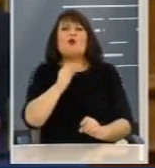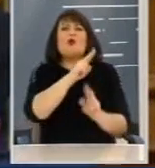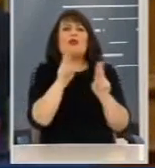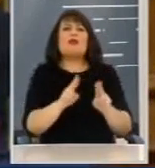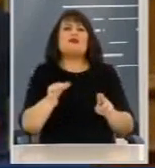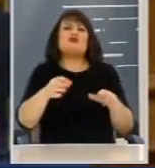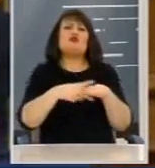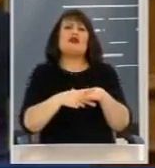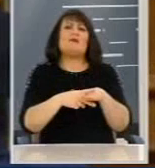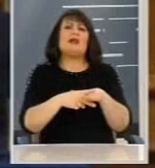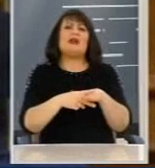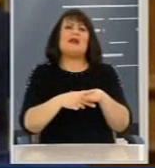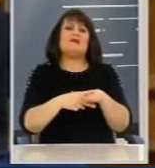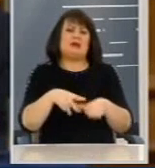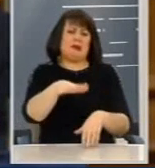και οι ακραίοι της CDU.